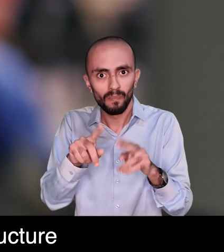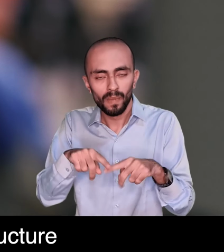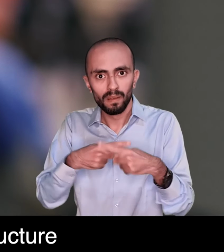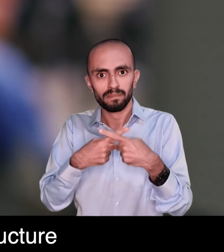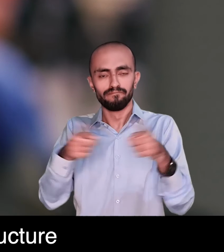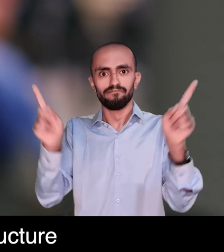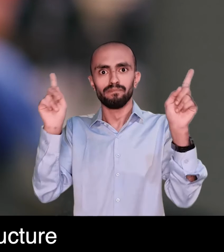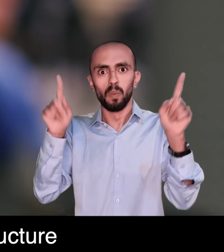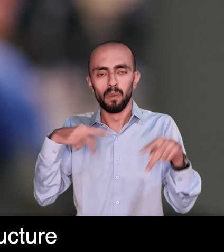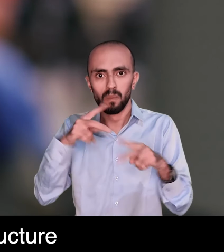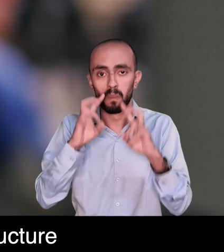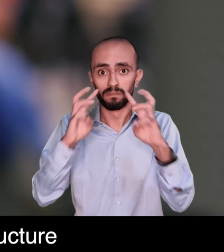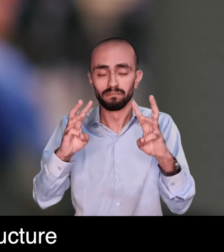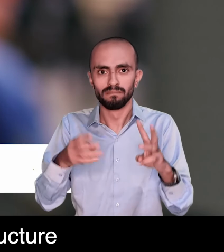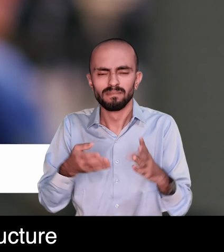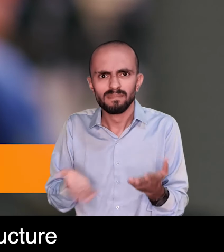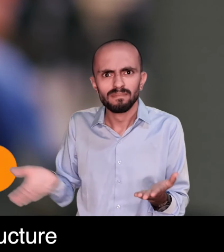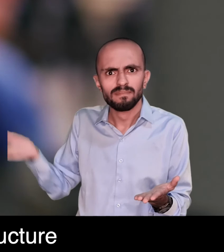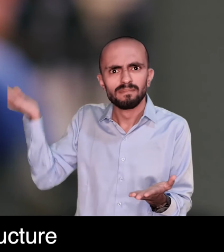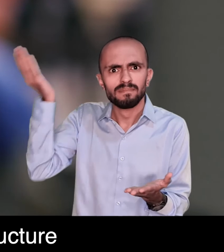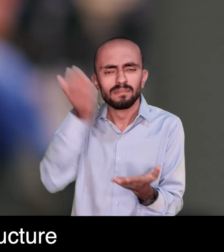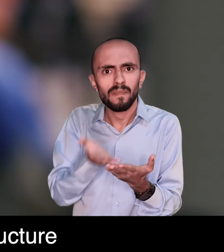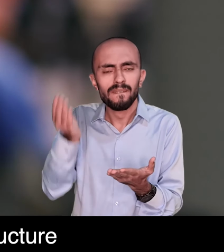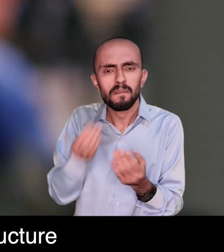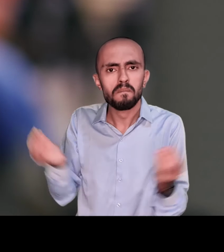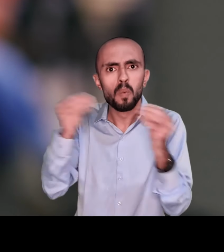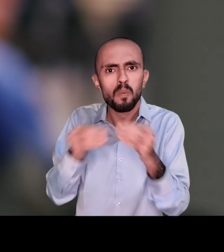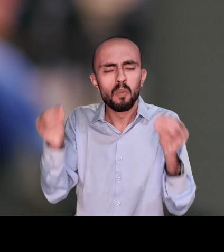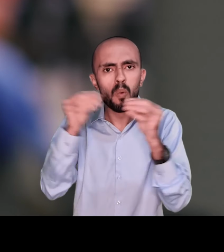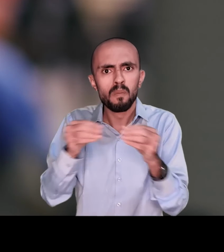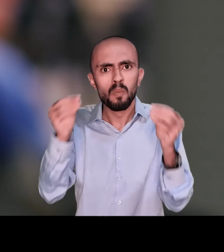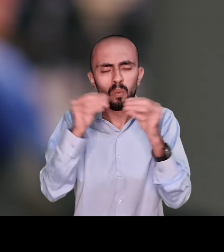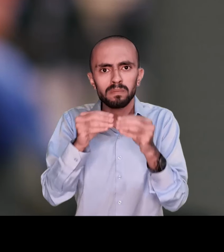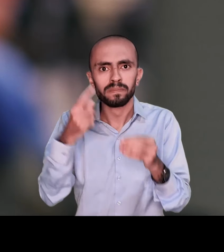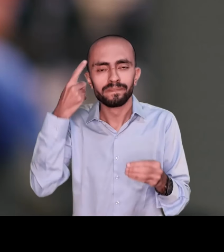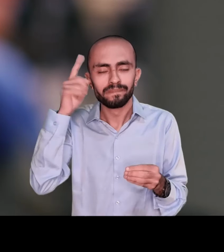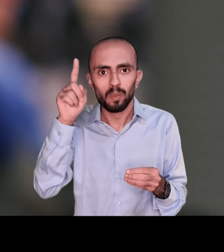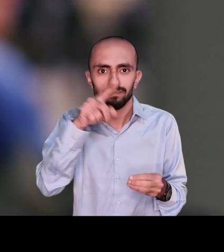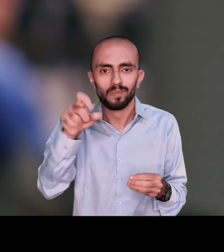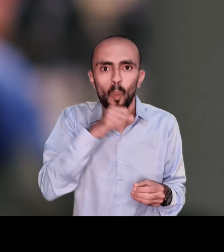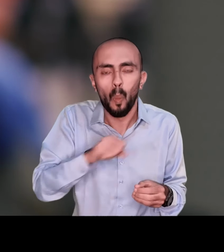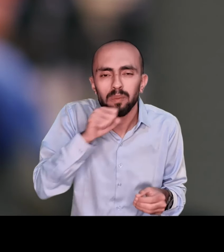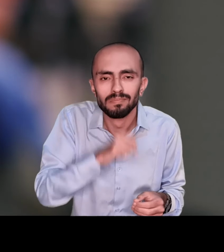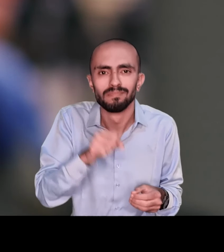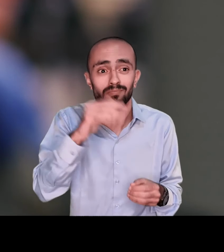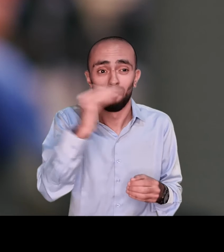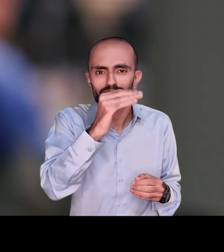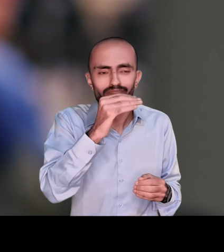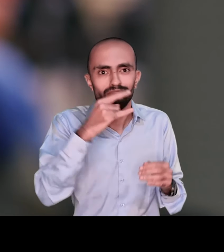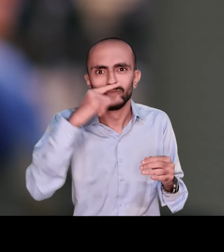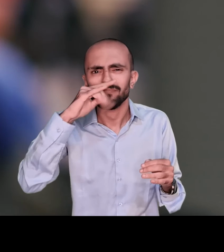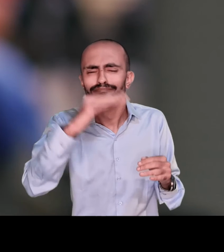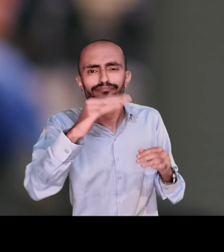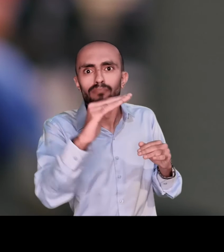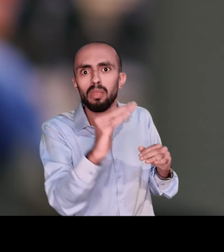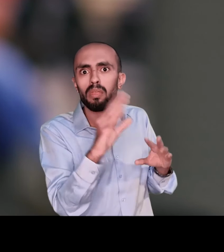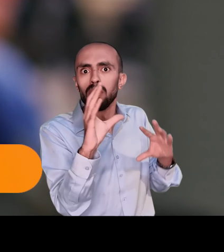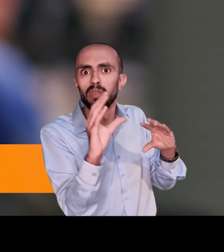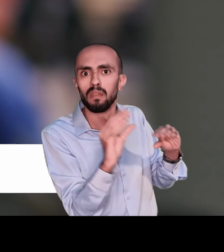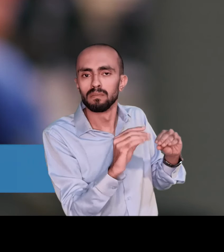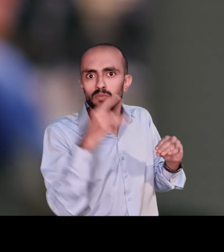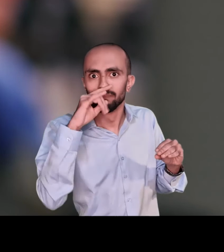يؤدي هذا التغيير إلى تحول تدريجي في الهيكل العمري للسكان نحو نسبة أكبر من كبار السن مقابل نسبة أصغر